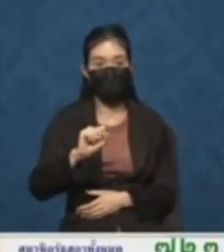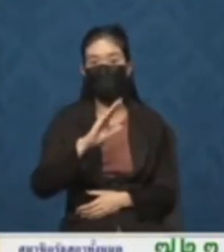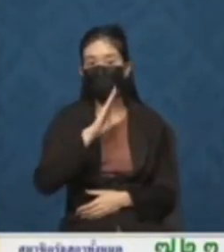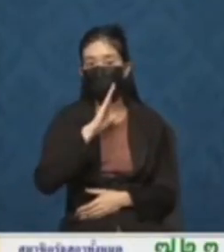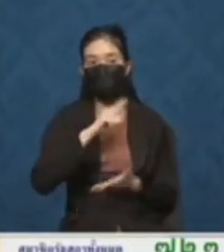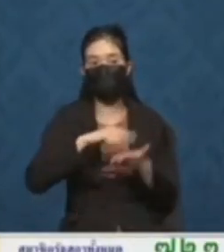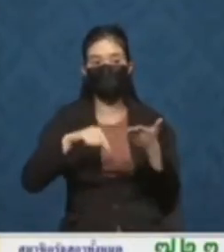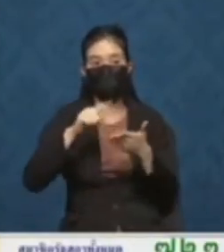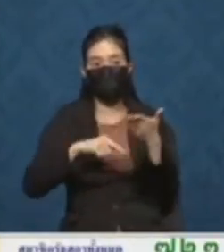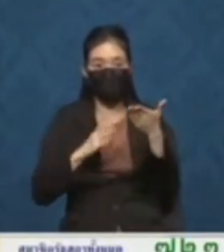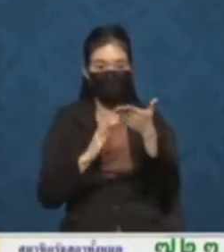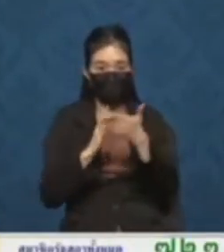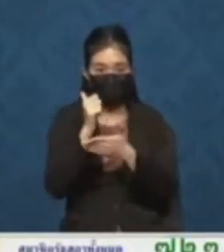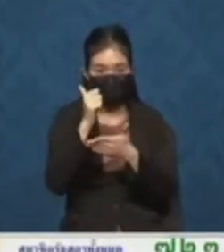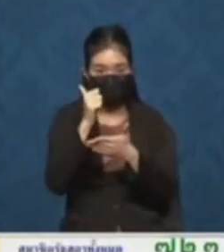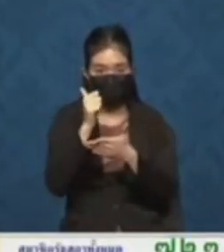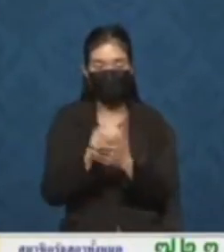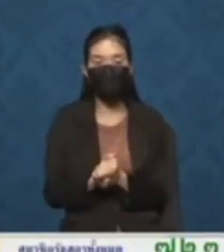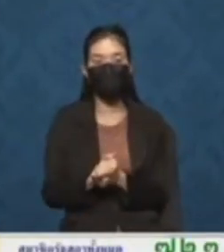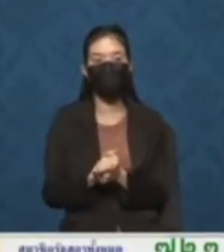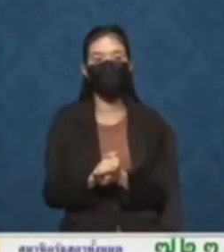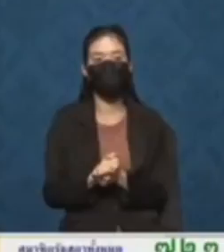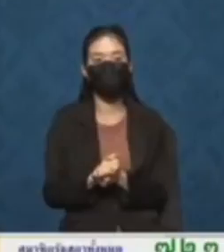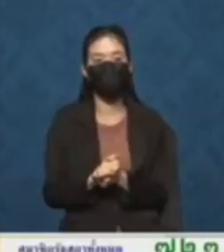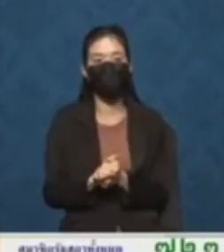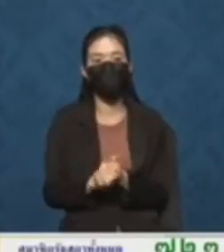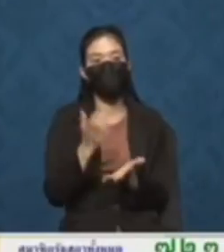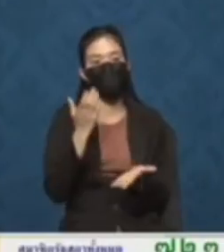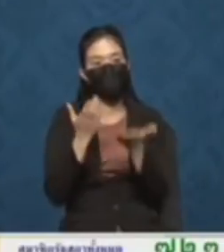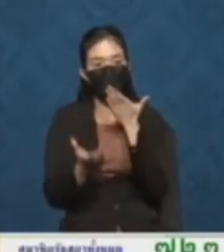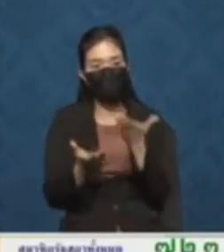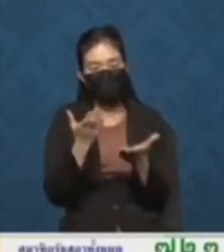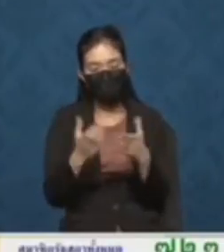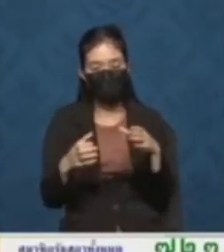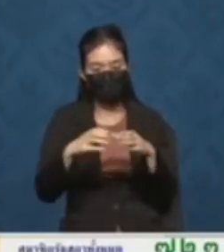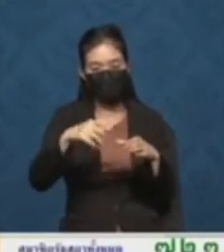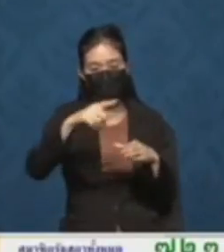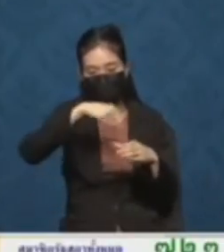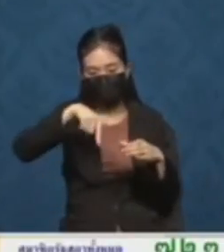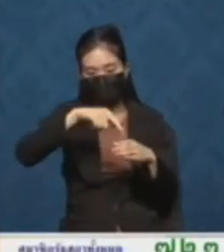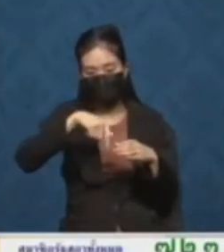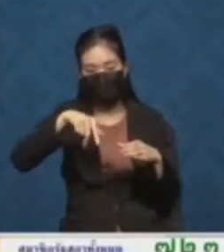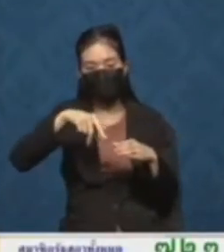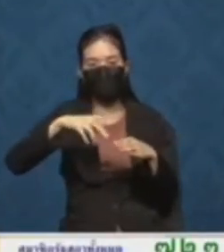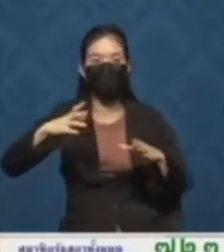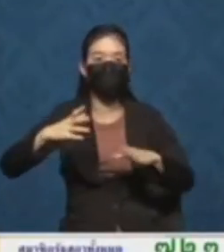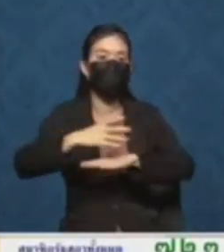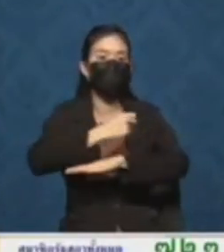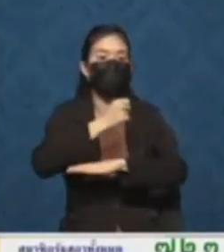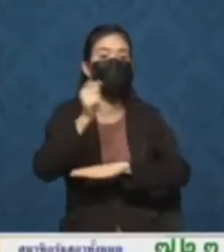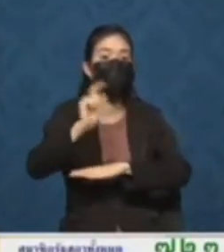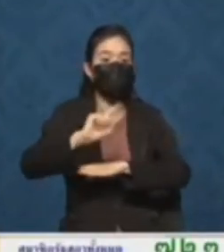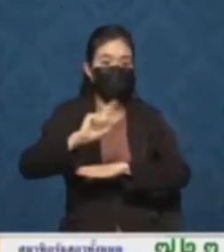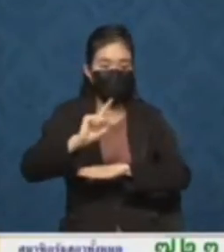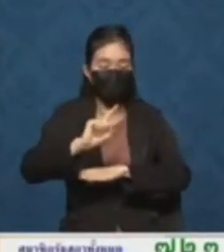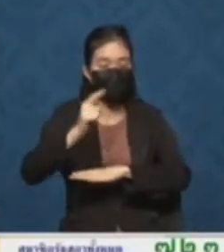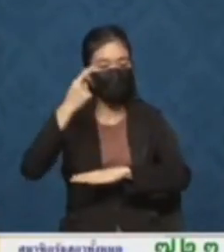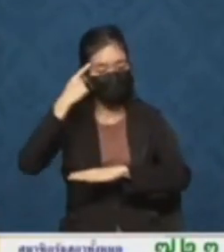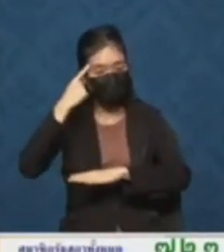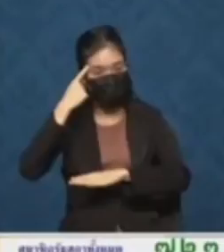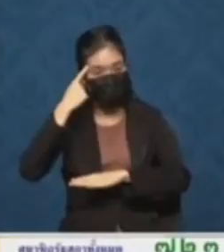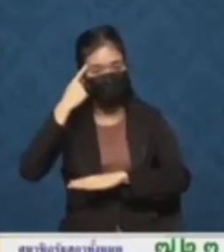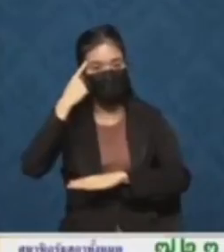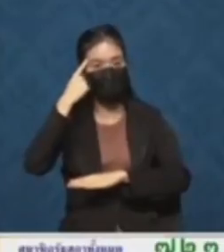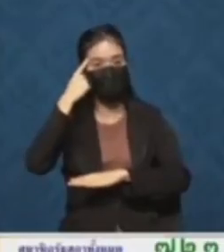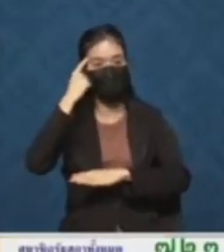ตั้งแล้วก็ต้องสังกัดพรรคการเมืองในกฎหมายบริบทแบบนี้เนี่ยมีแนวโน้ม